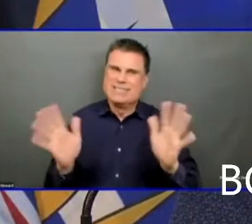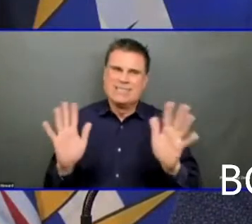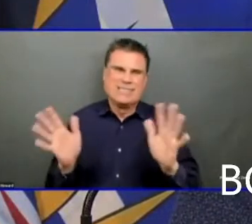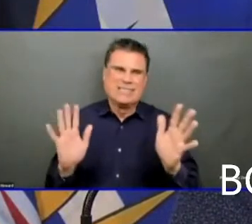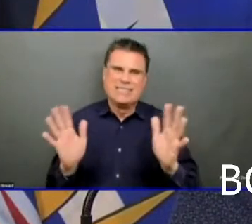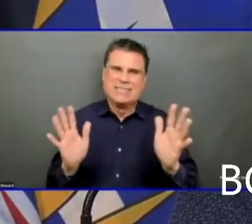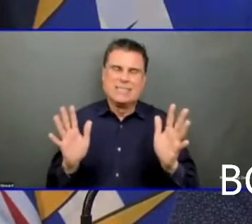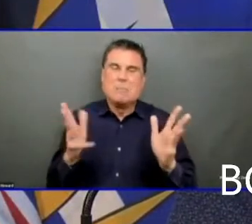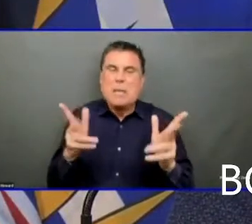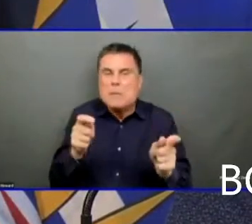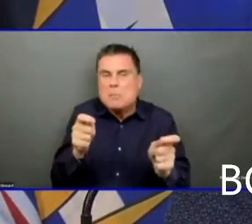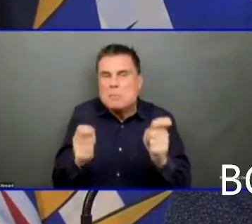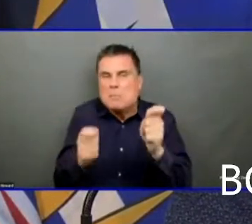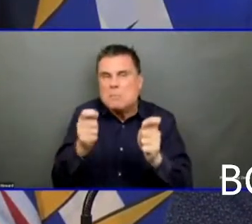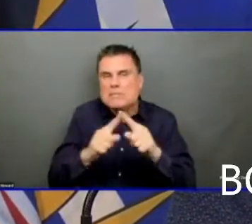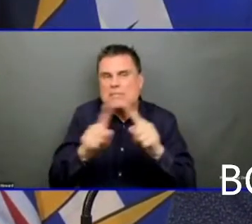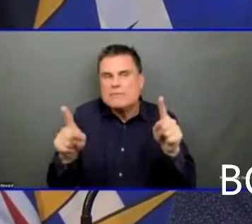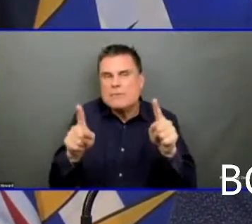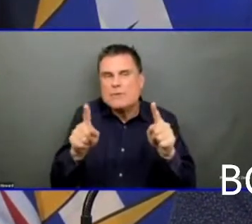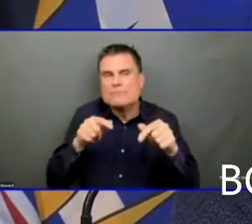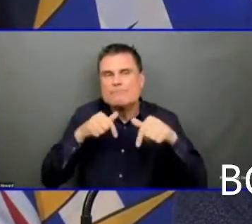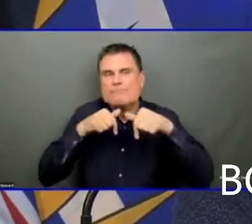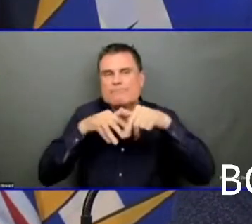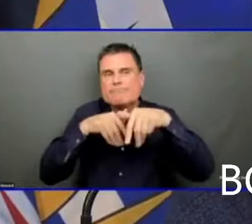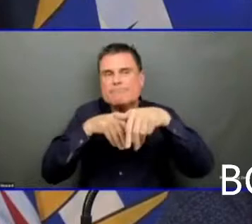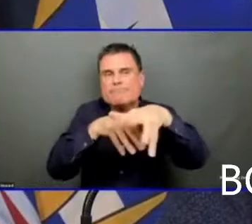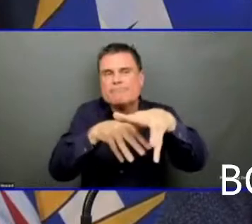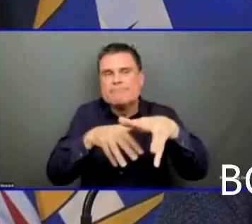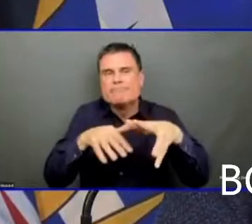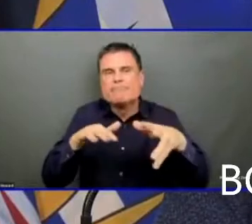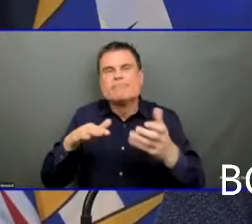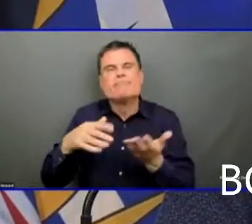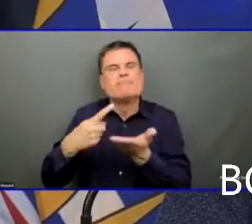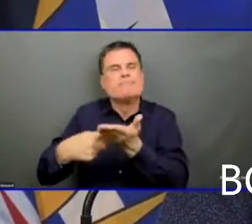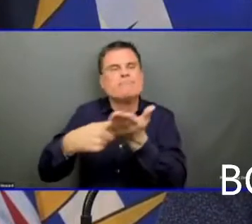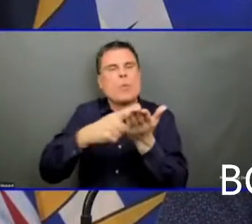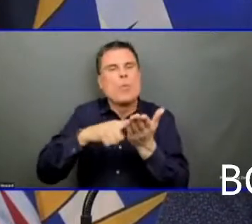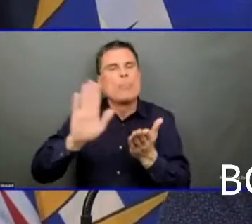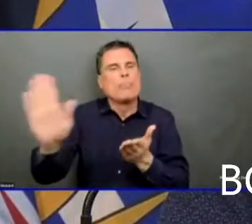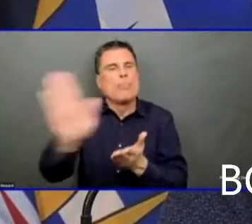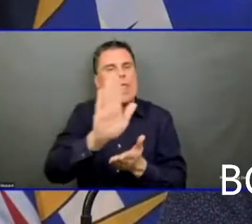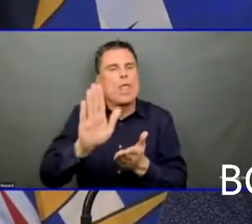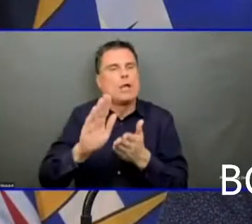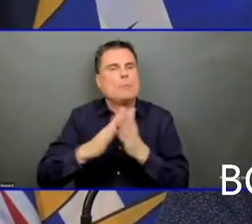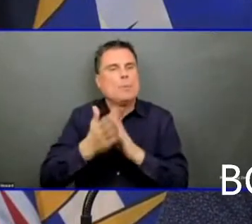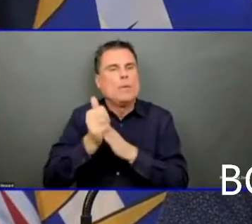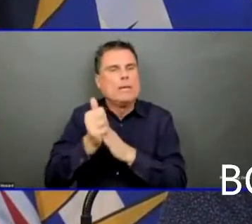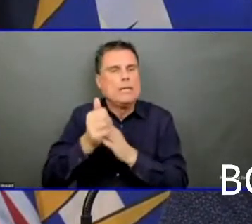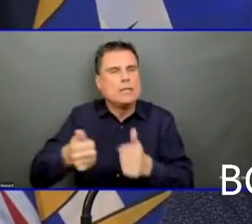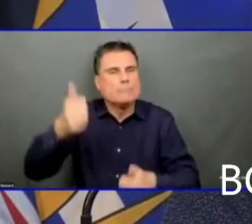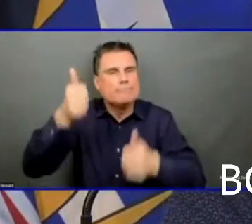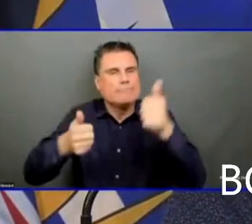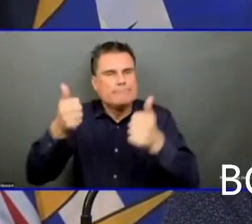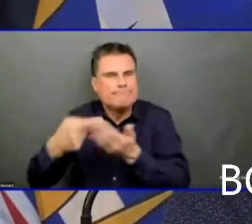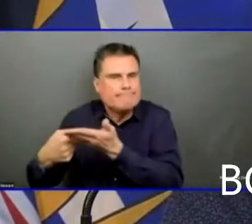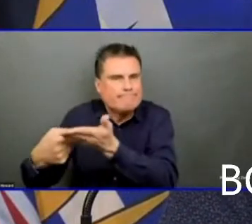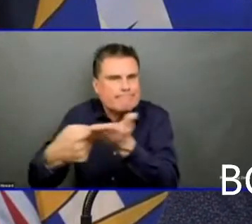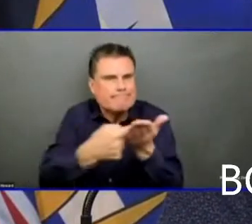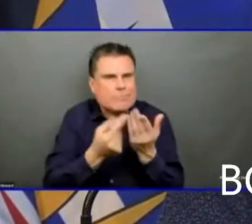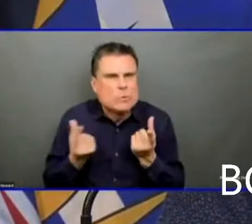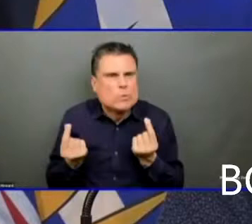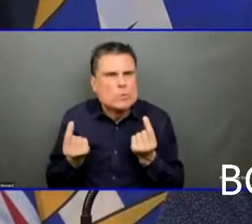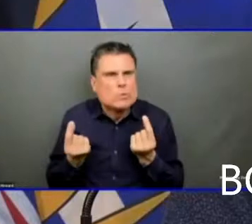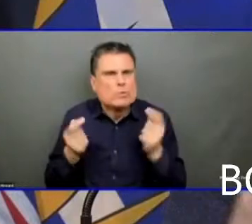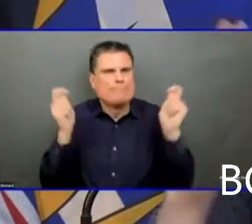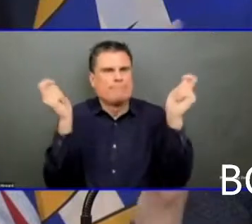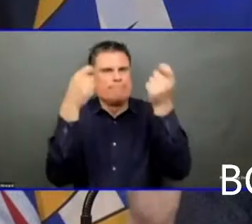光明节嘛，这个印度人的，他说 and the last couple of weeks about how we have a number of important celebrations coming up. 我们现